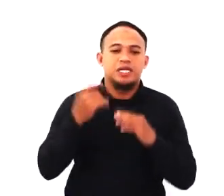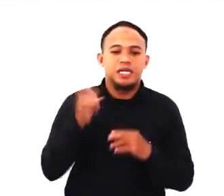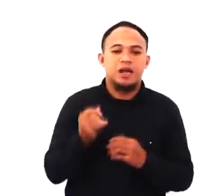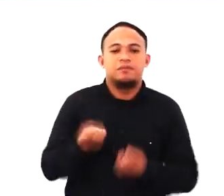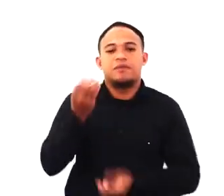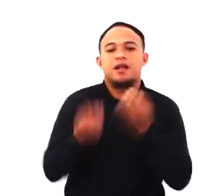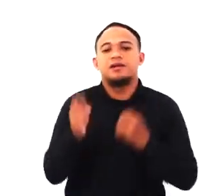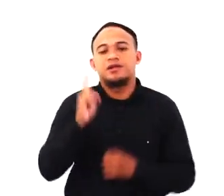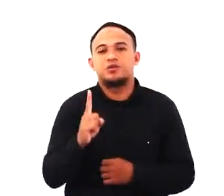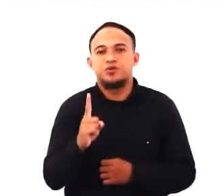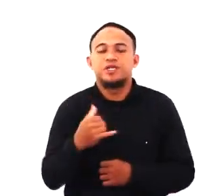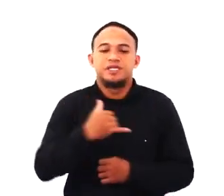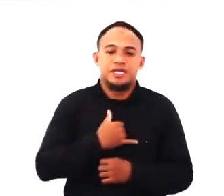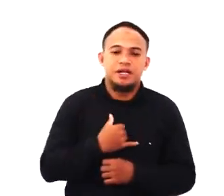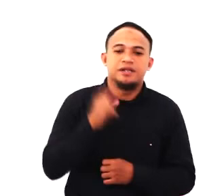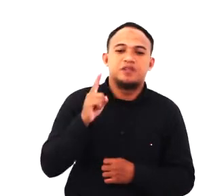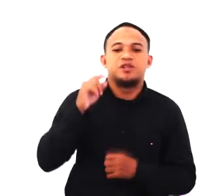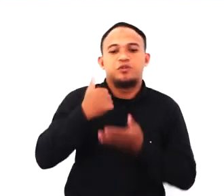Oke.